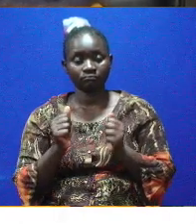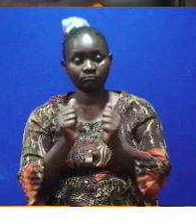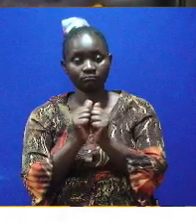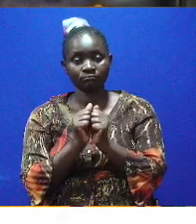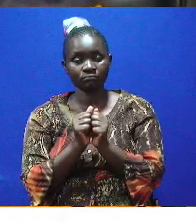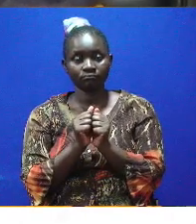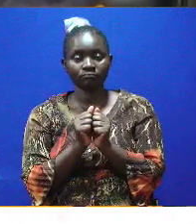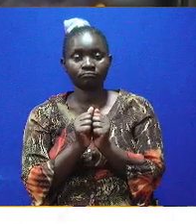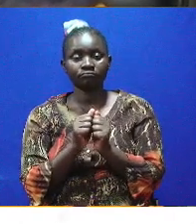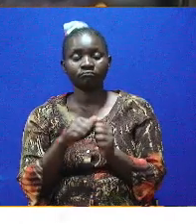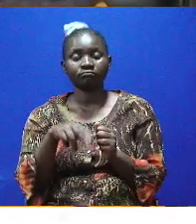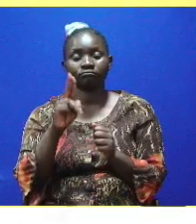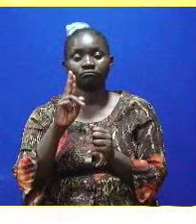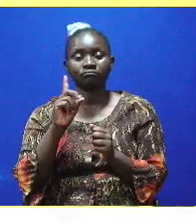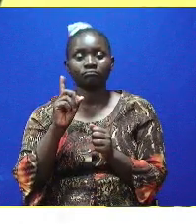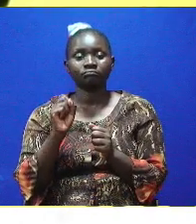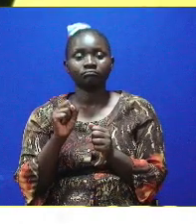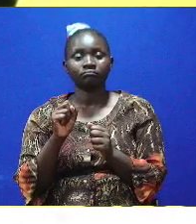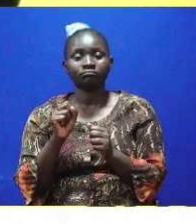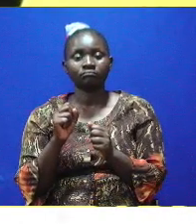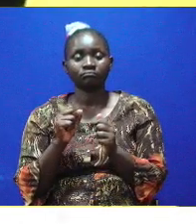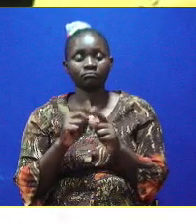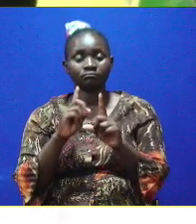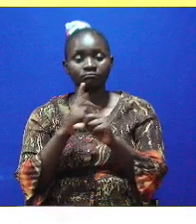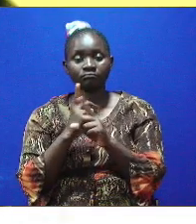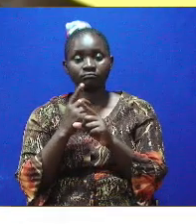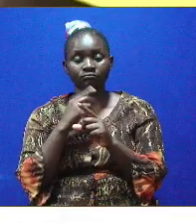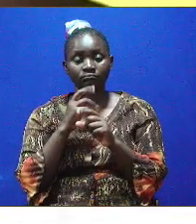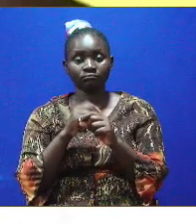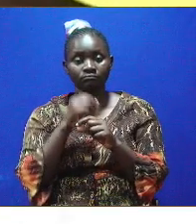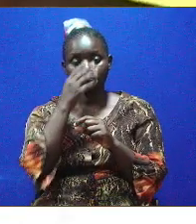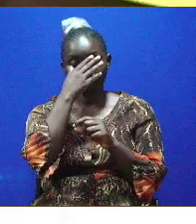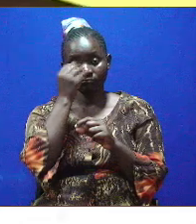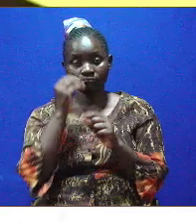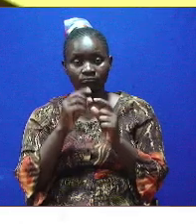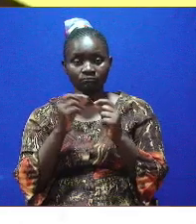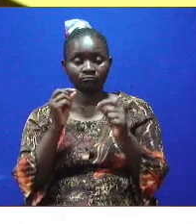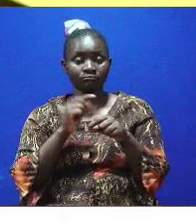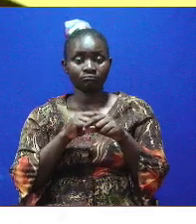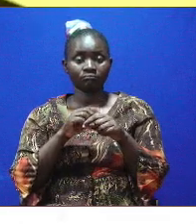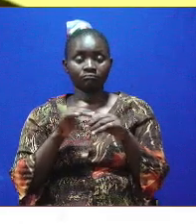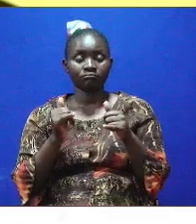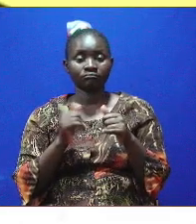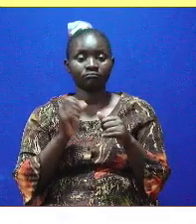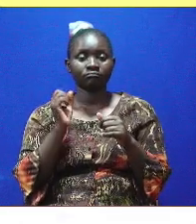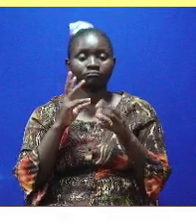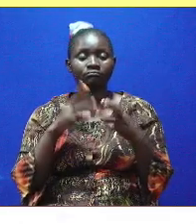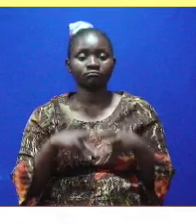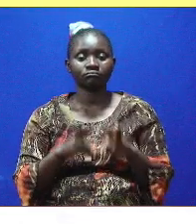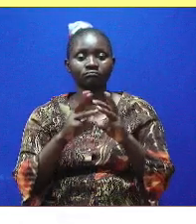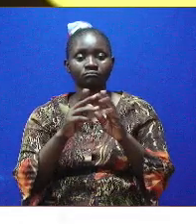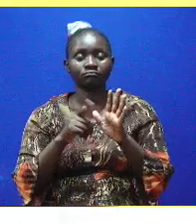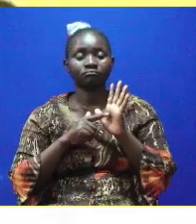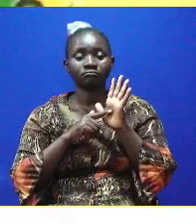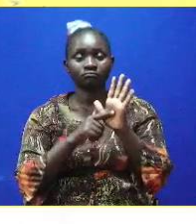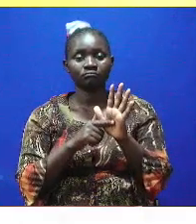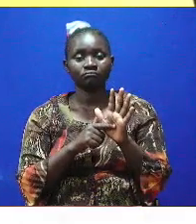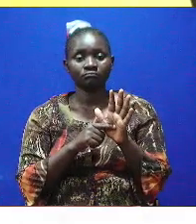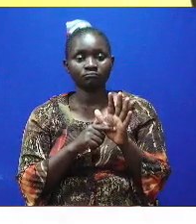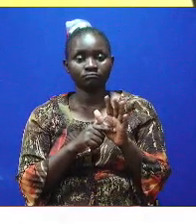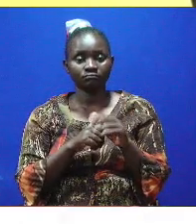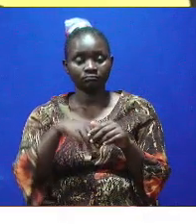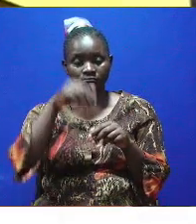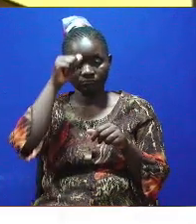kia makia UDA ase chiwodi aa awe virwe asege ka wano bune nchere ya moyo kubaoro kibune kia mekio nkebe